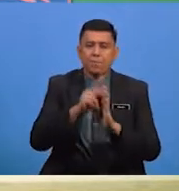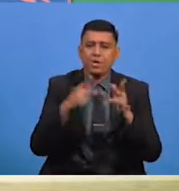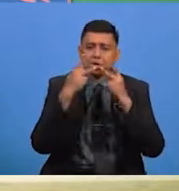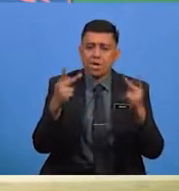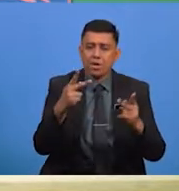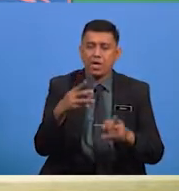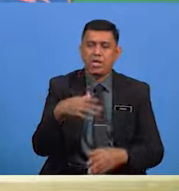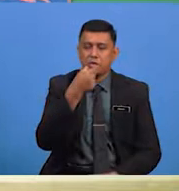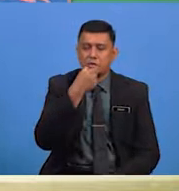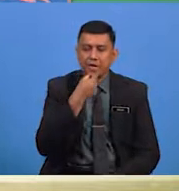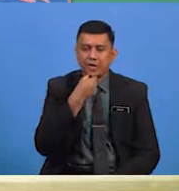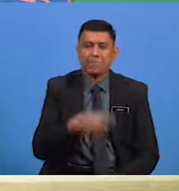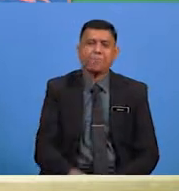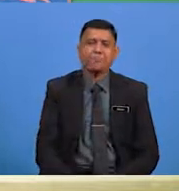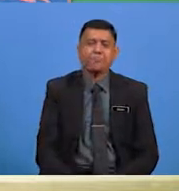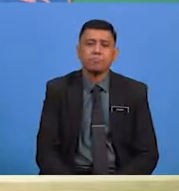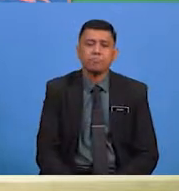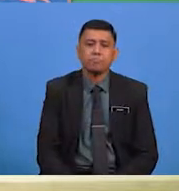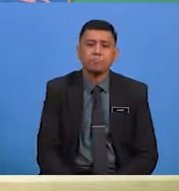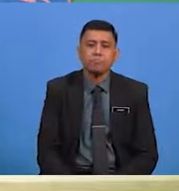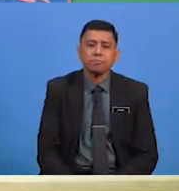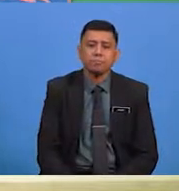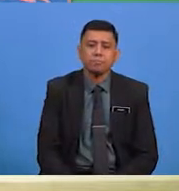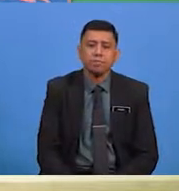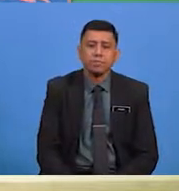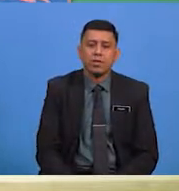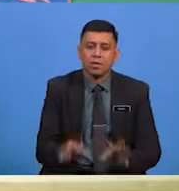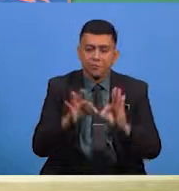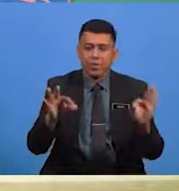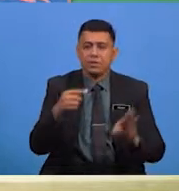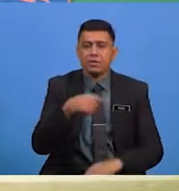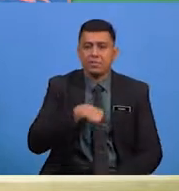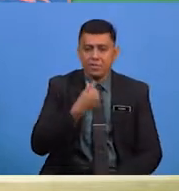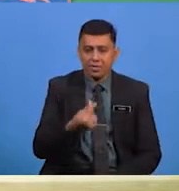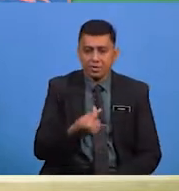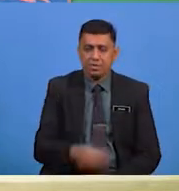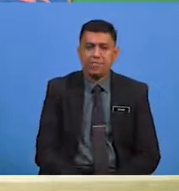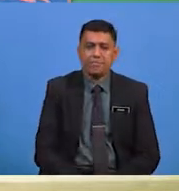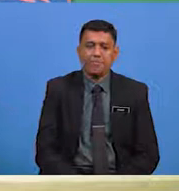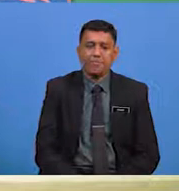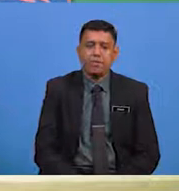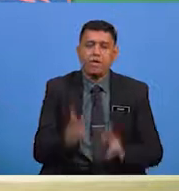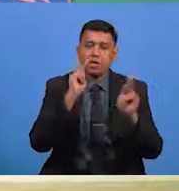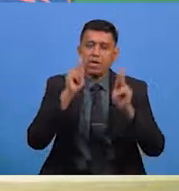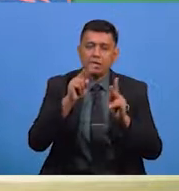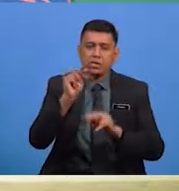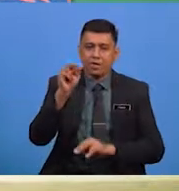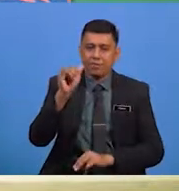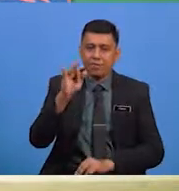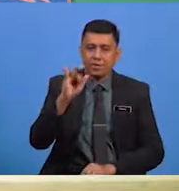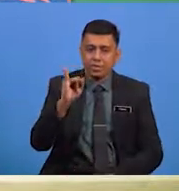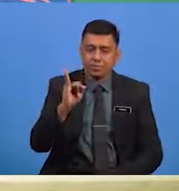mendapat perkabaran sedih. frasa gembira selepas kata